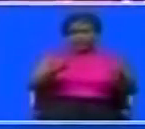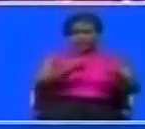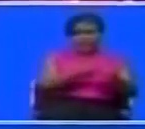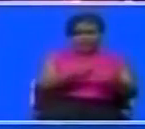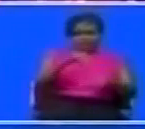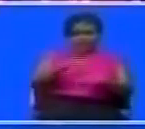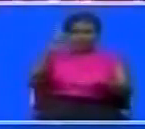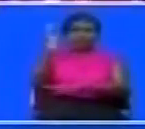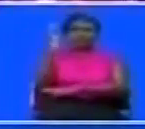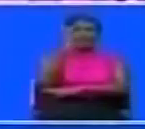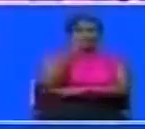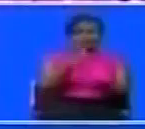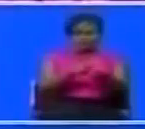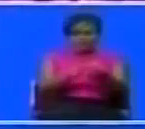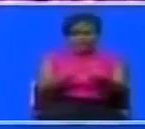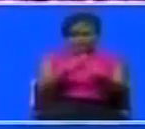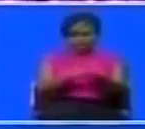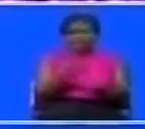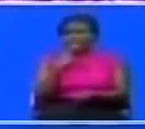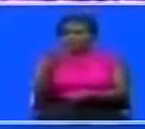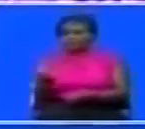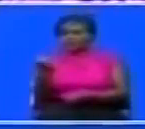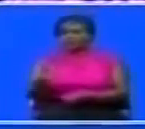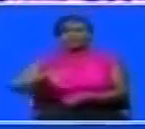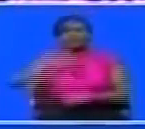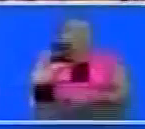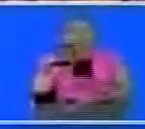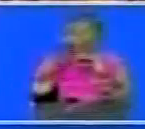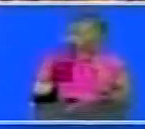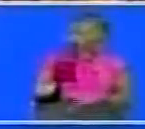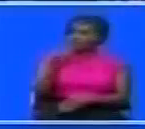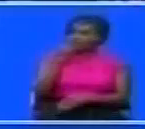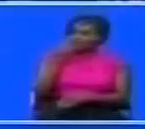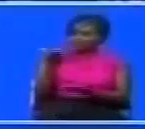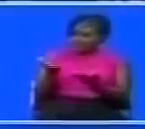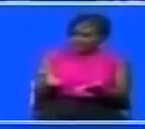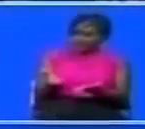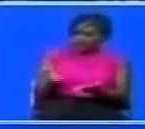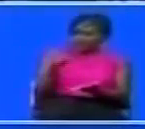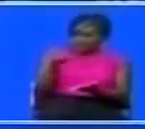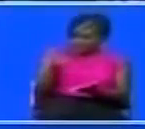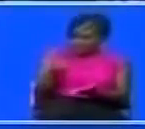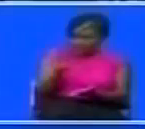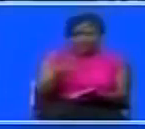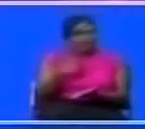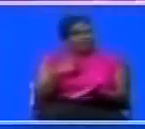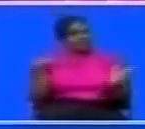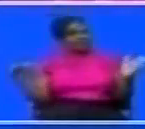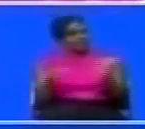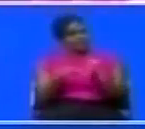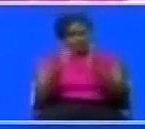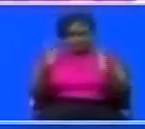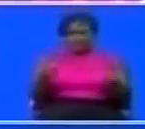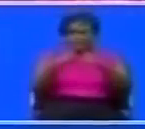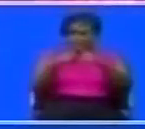yamekuwa ni mmea kama vile mahindi na tomato kukosa uhai, chakula ambacho sasa wanadai wangekuwa na kitia mdomoni.